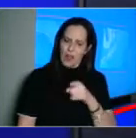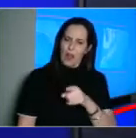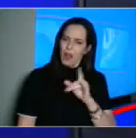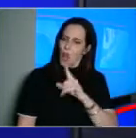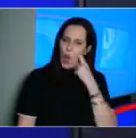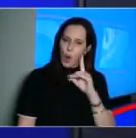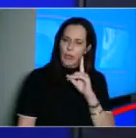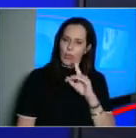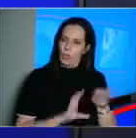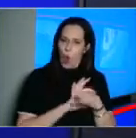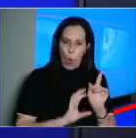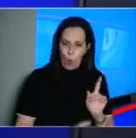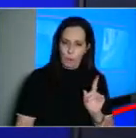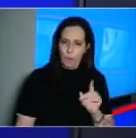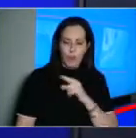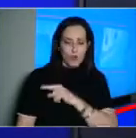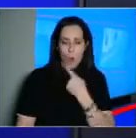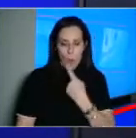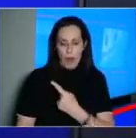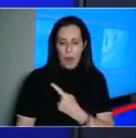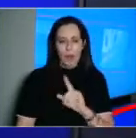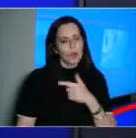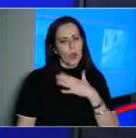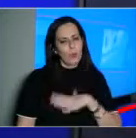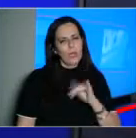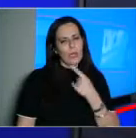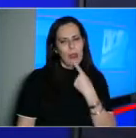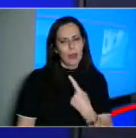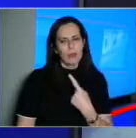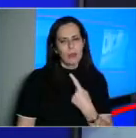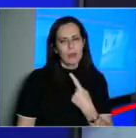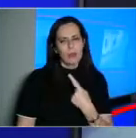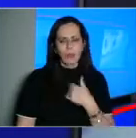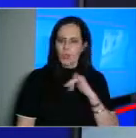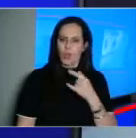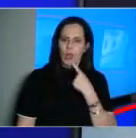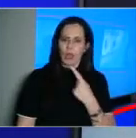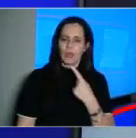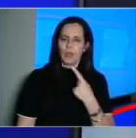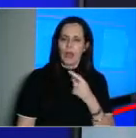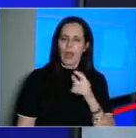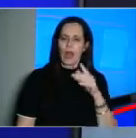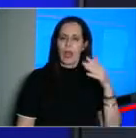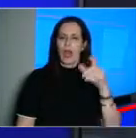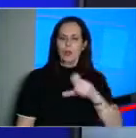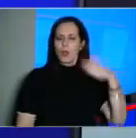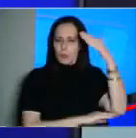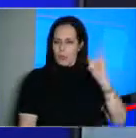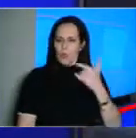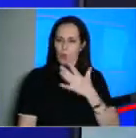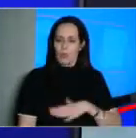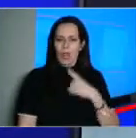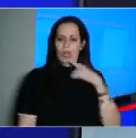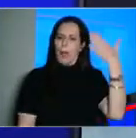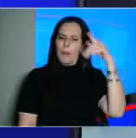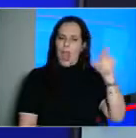לא ראיתי את החורים האלה שבני מתאר, אבל אני רוצה כן לדבר רגע על, אני כן רוצה לדבר על האשמה של המדינה. אני כן רוצה רגע לשים